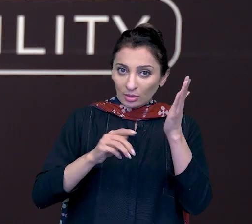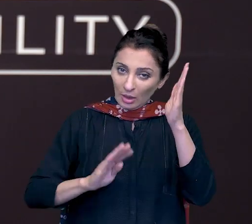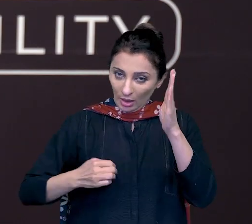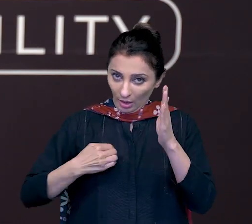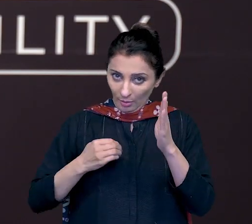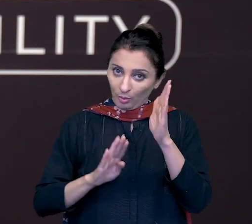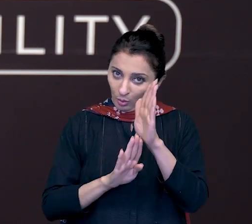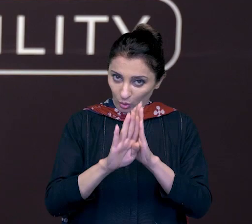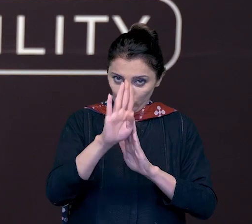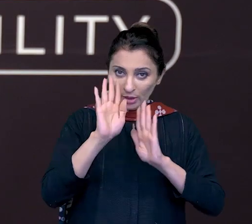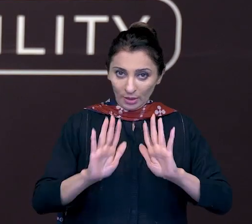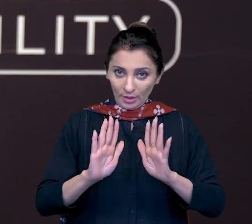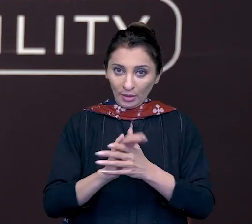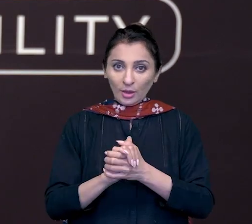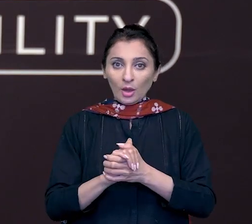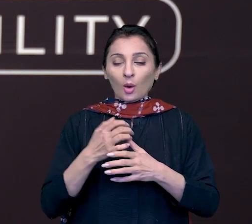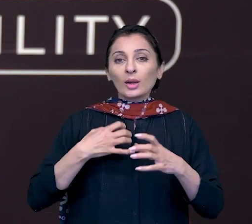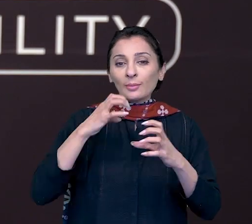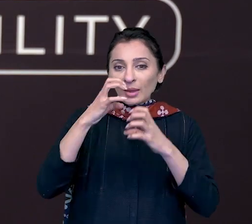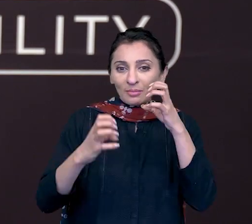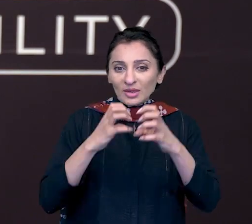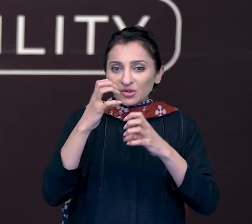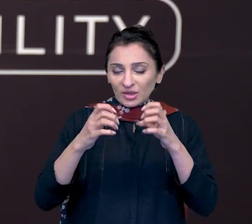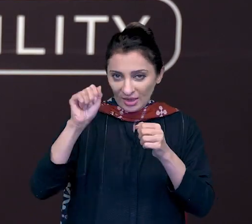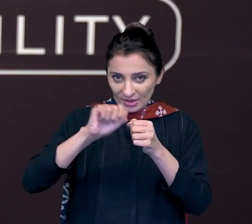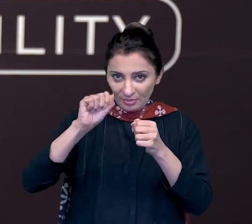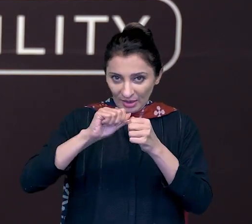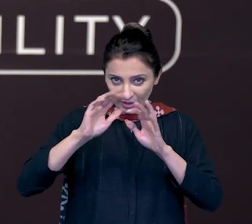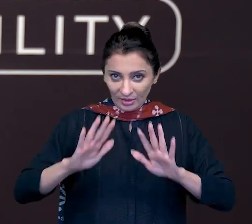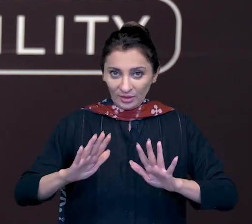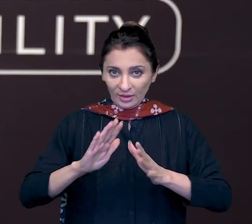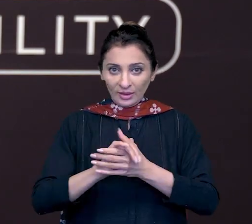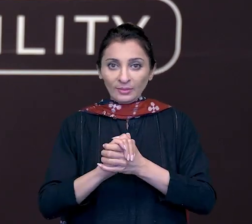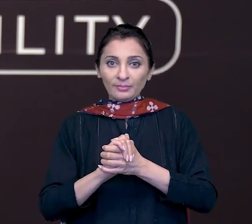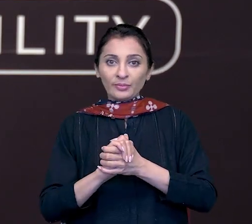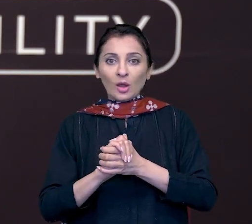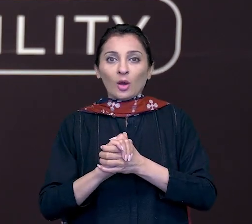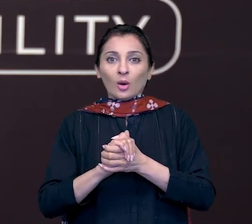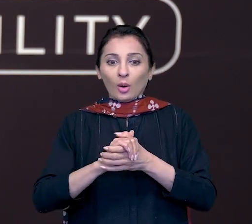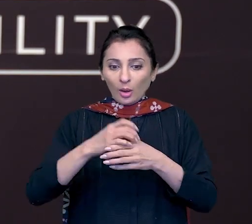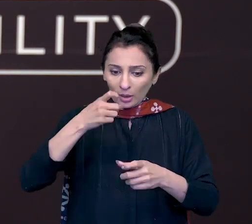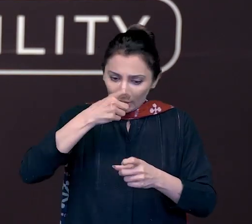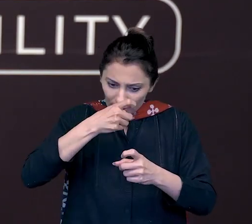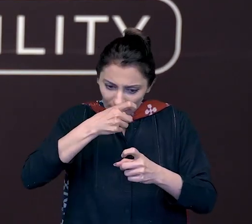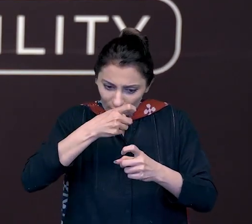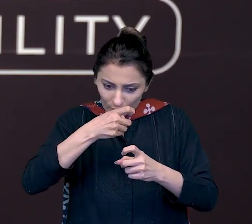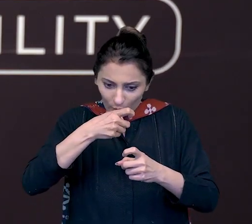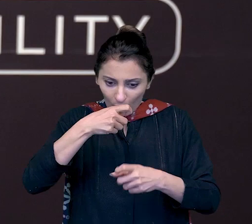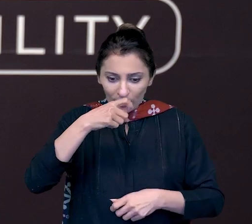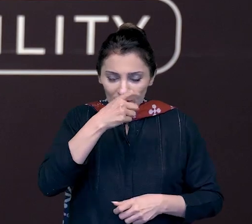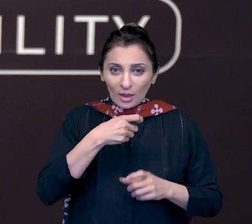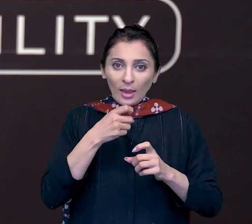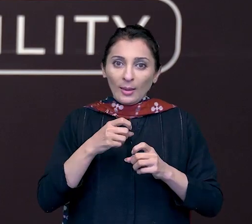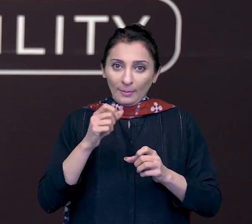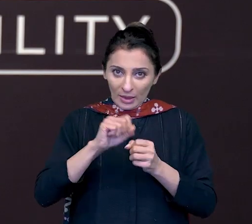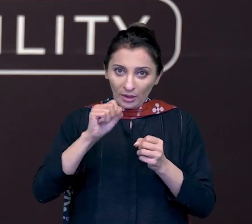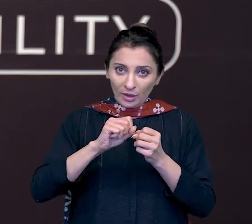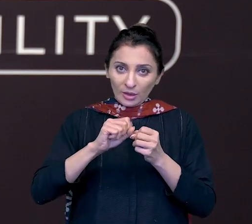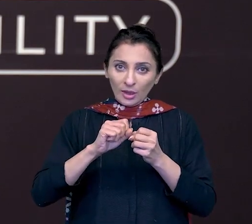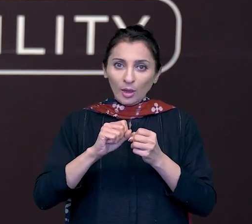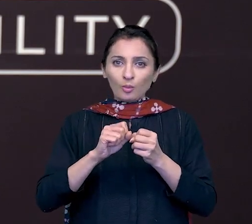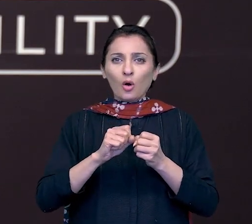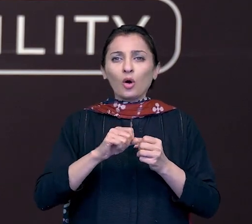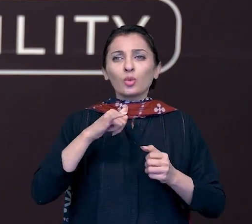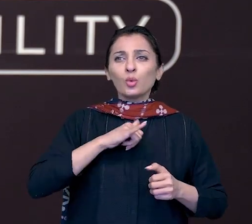کیونکہ ایڈوانس ہیں تو ہم نے ایک ایسی مشینیں بنا لی ہوئی ہیں, ایسی ٹیلیسکوپس بنا لی ہوئی ہیں جو بہت دور تک لائٹ کی